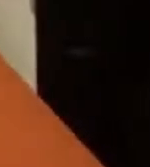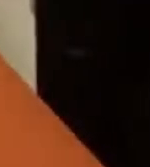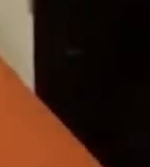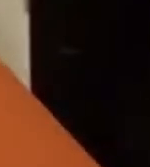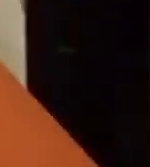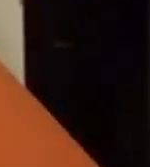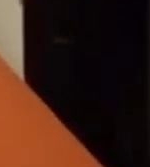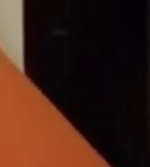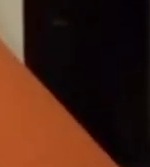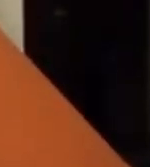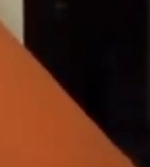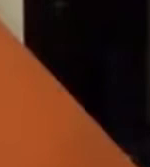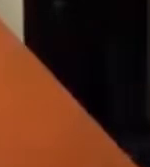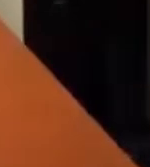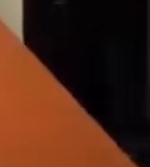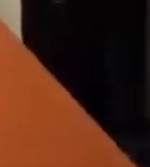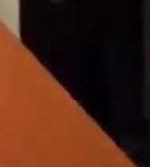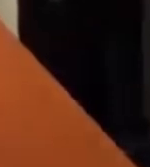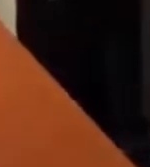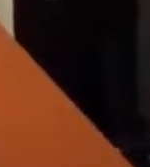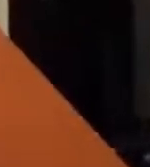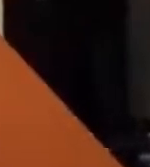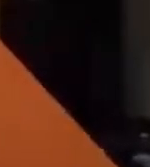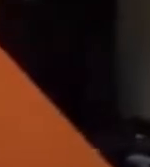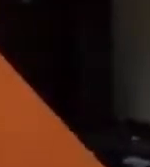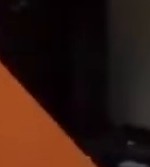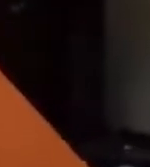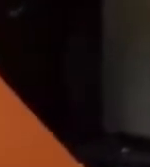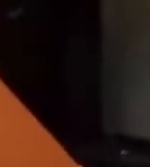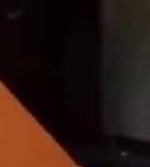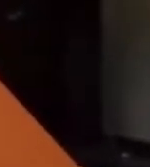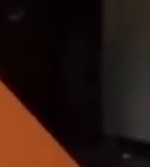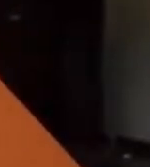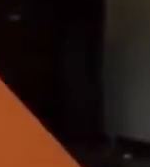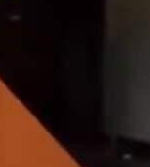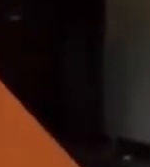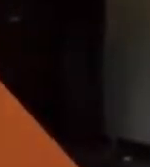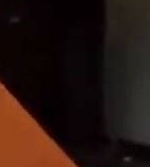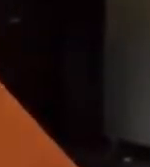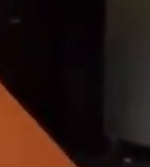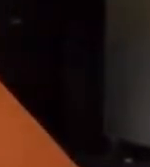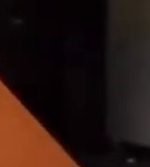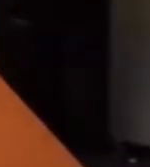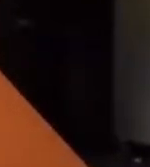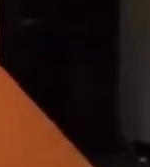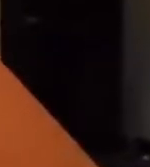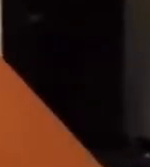what the world, what the world, what the world